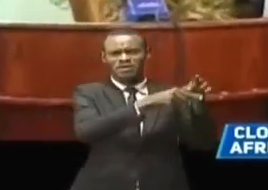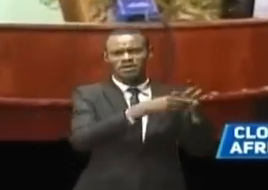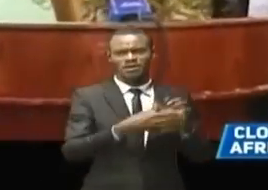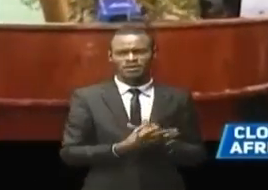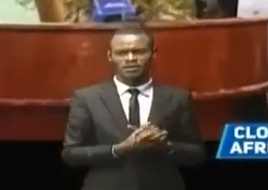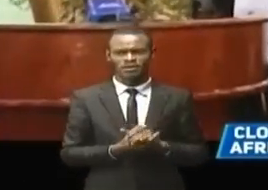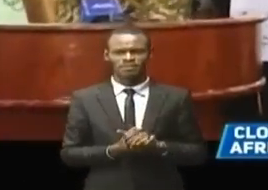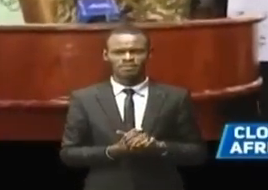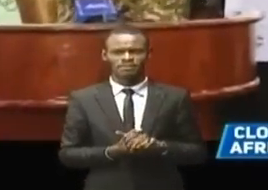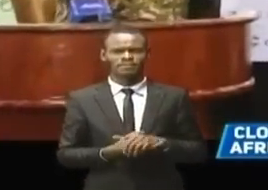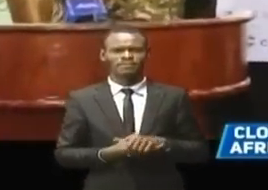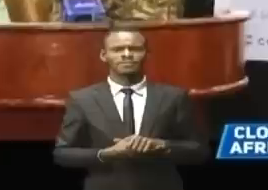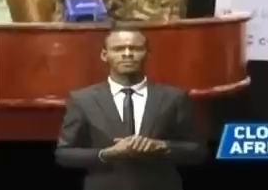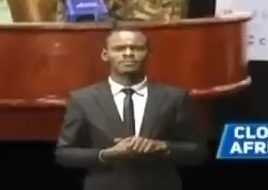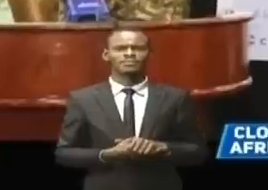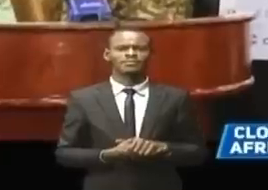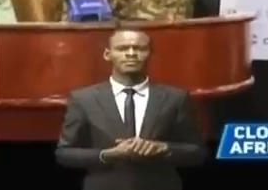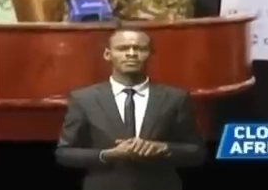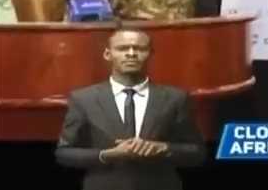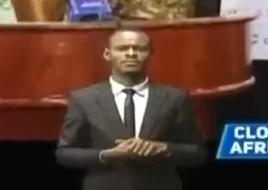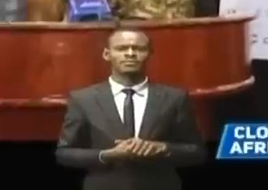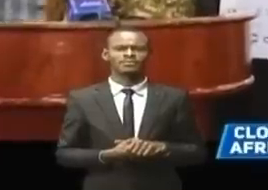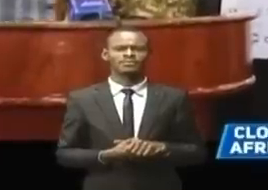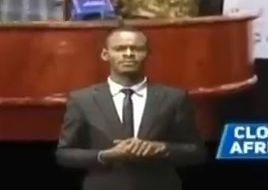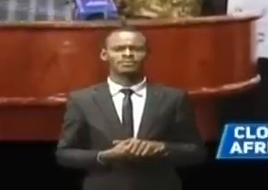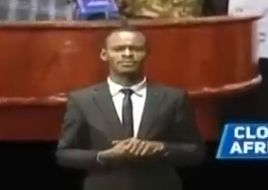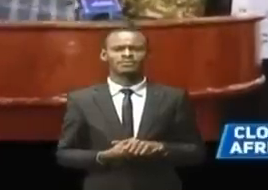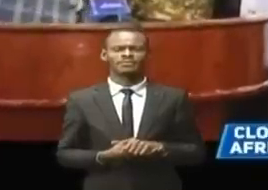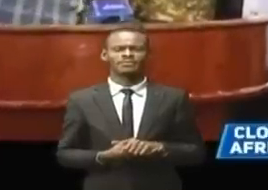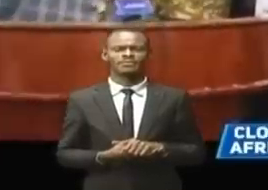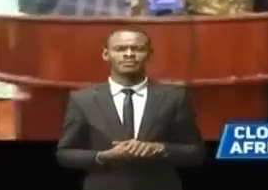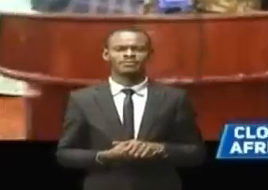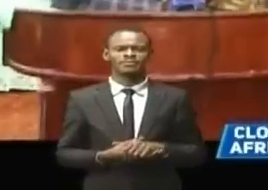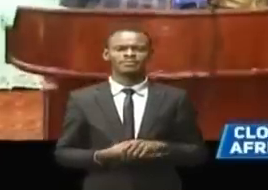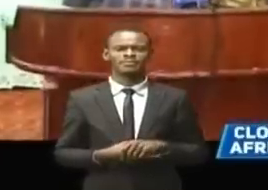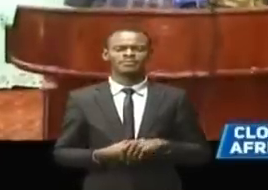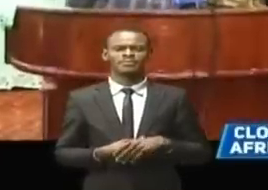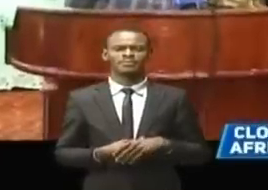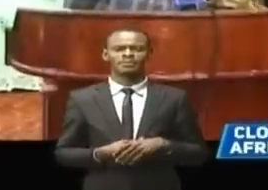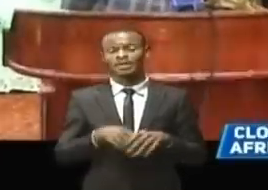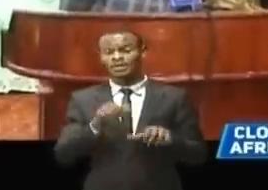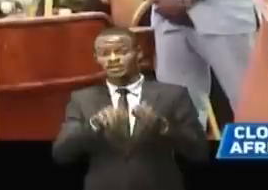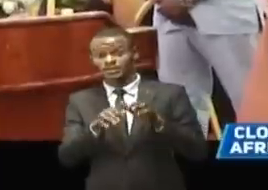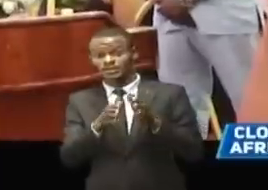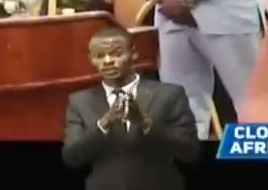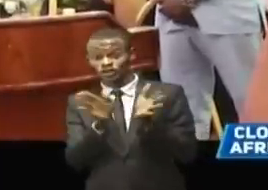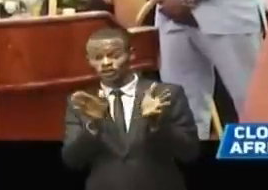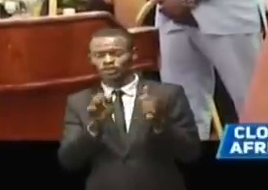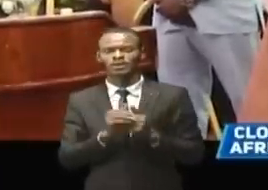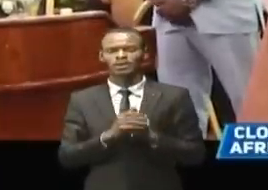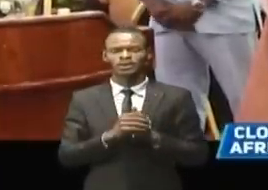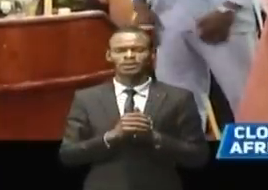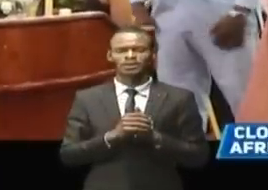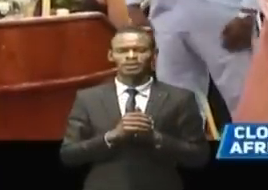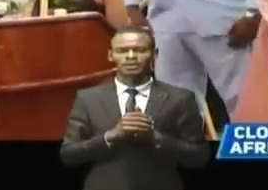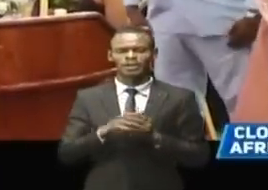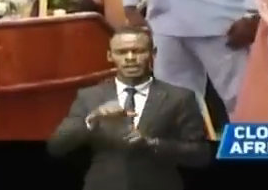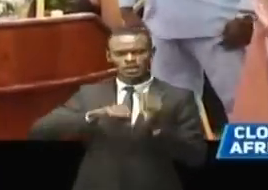certificats de participation de main du président et secrétaire général de l'ARSO ainsi que du